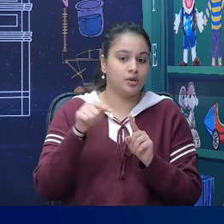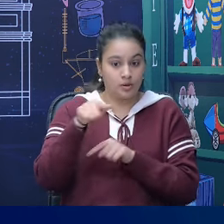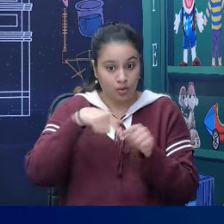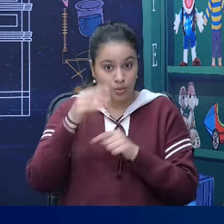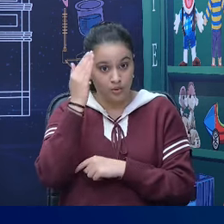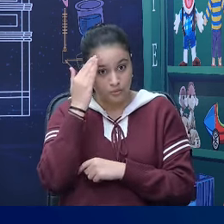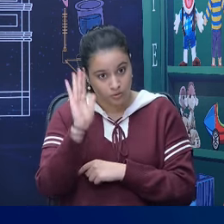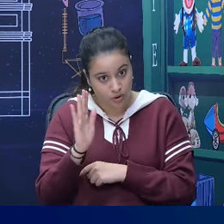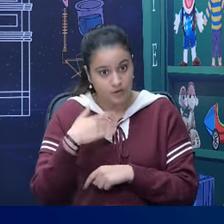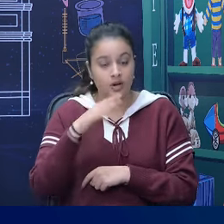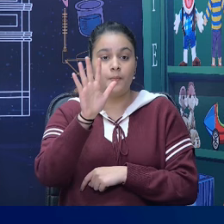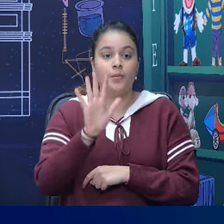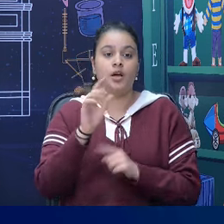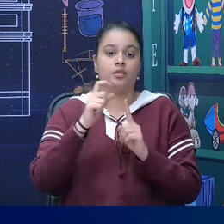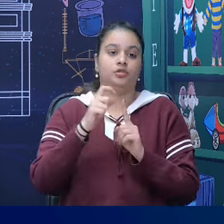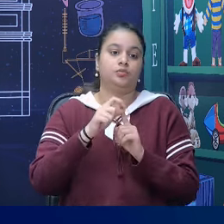पॉलीनोट